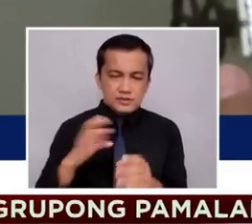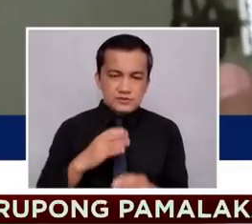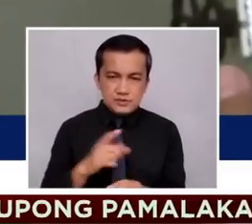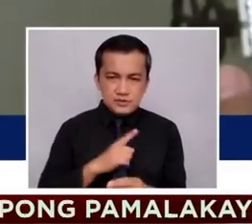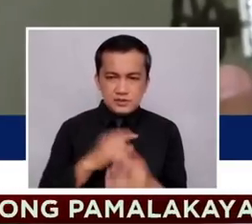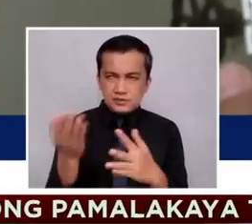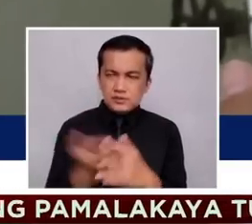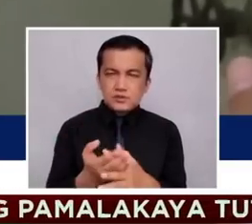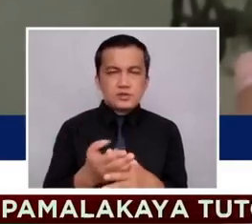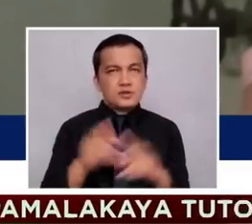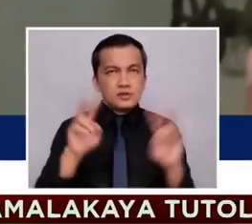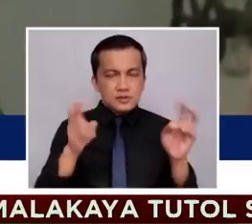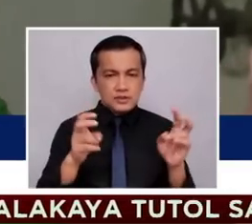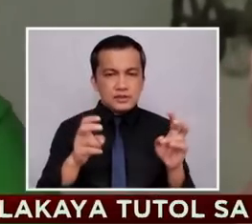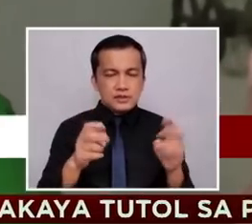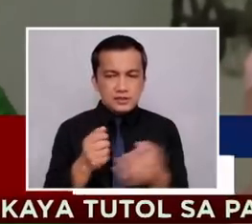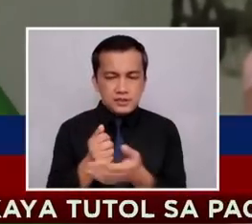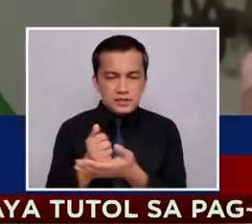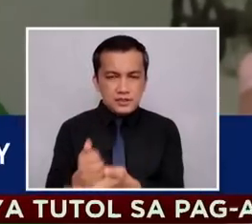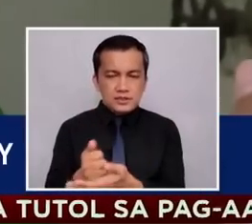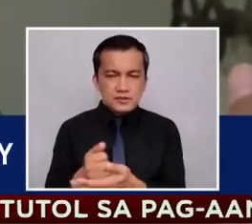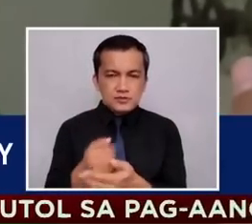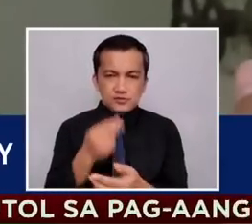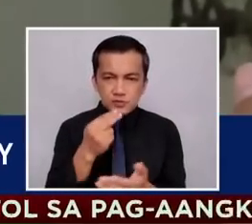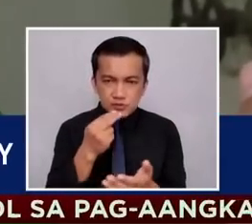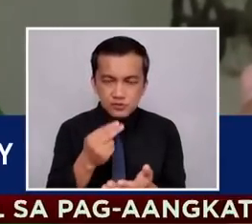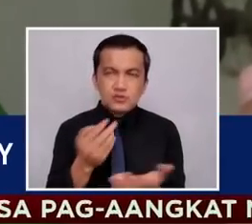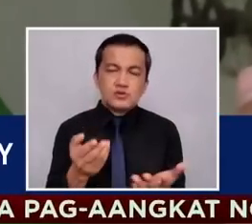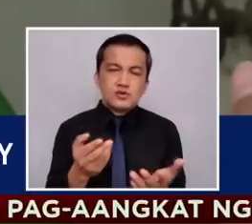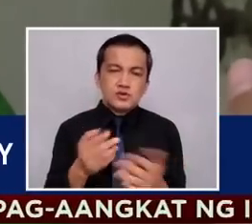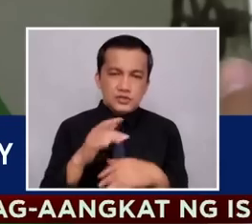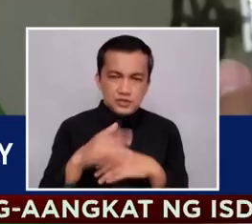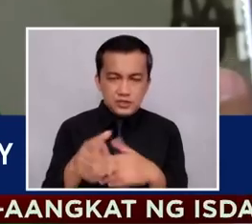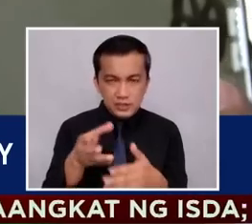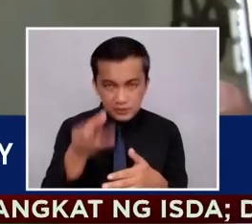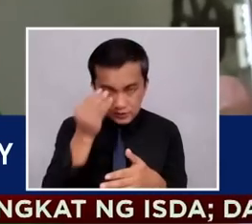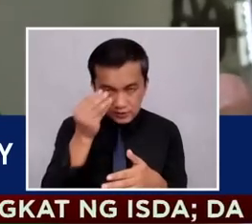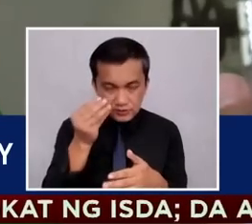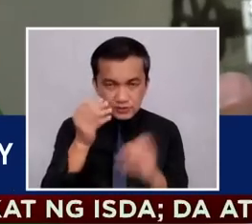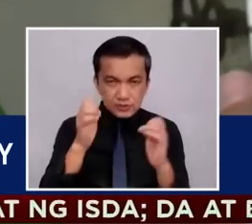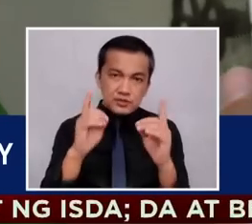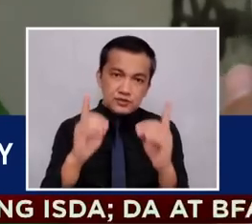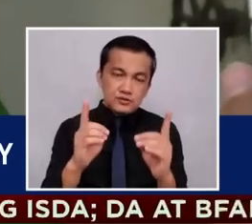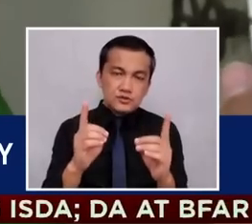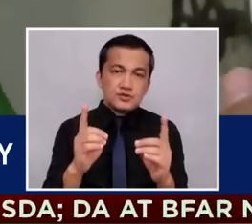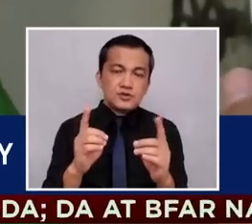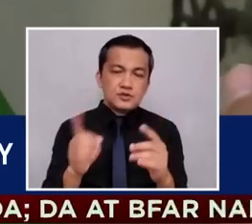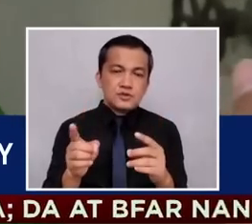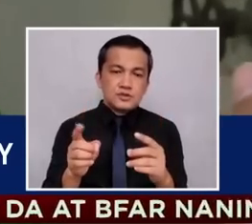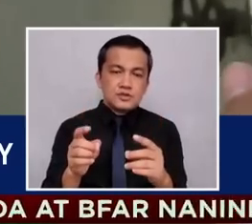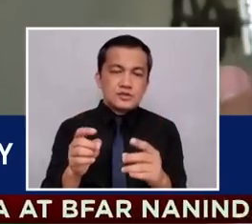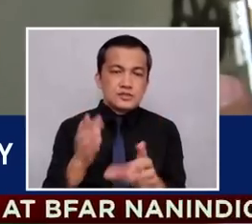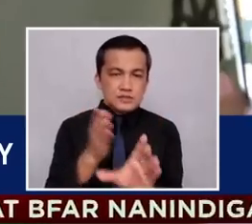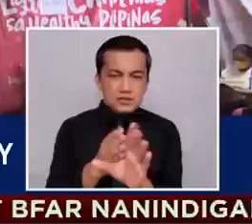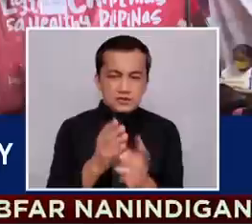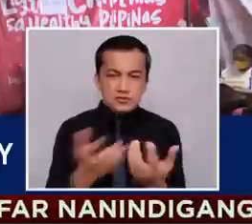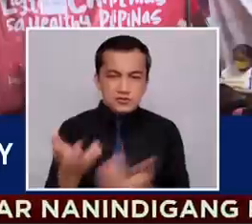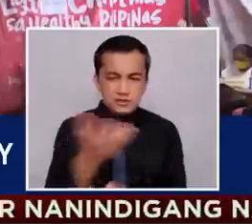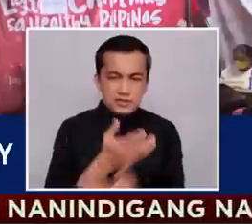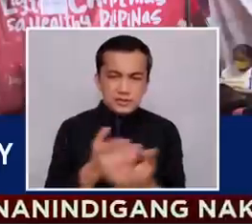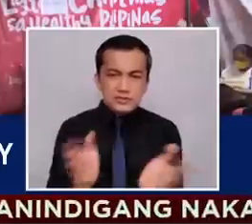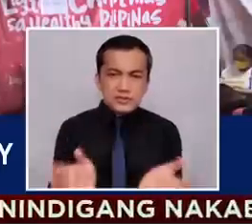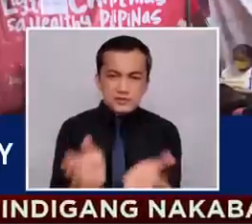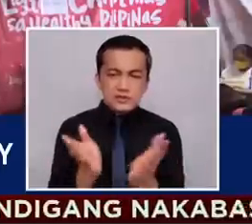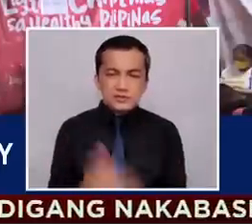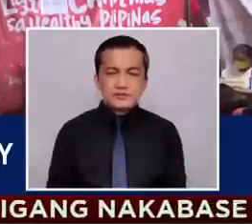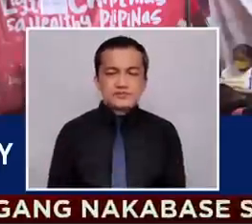Interventions along health, nutrition, early learning, education, and psychosocial stimulation.